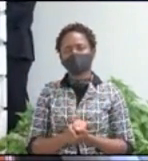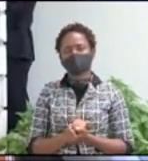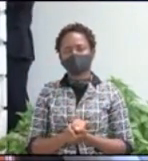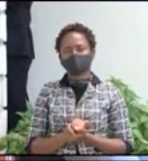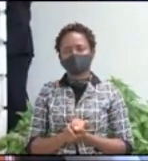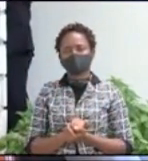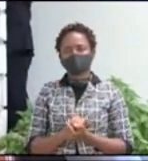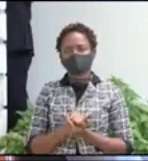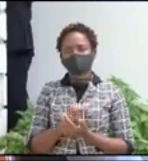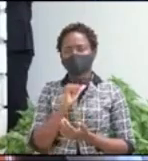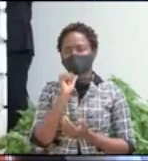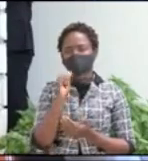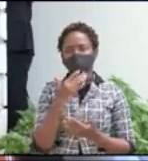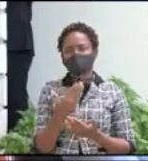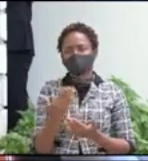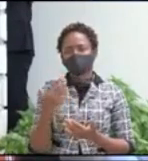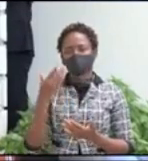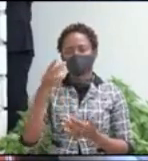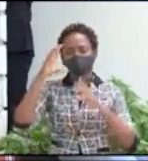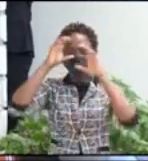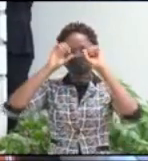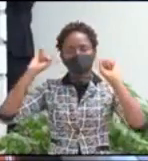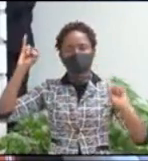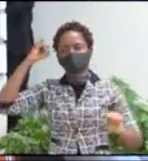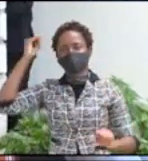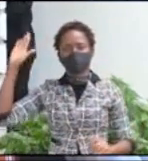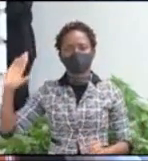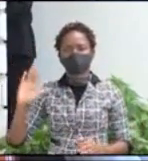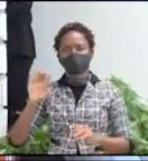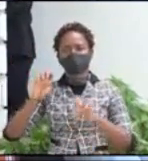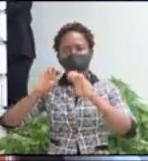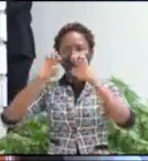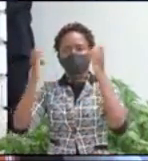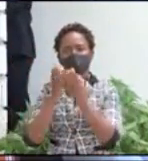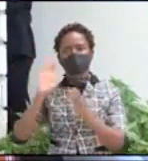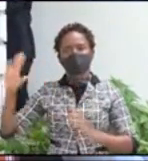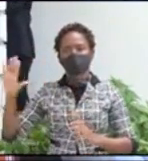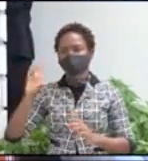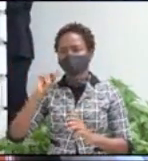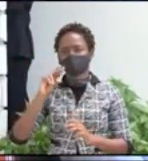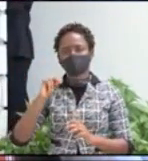c'est pas affaire président Jovenel Moïse, c'est pas affaire groupe parle ni équipe parle, c'est pour